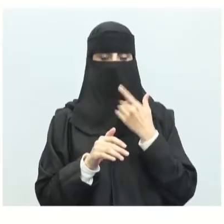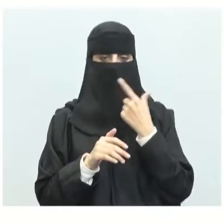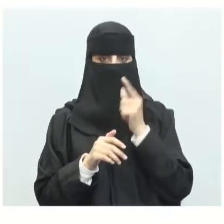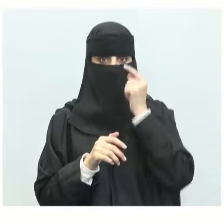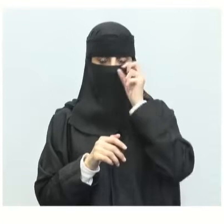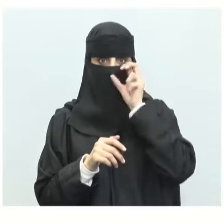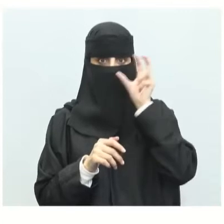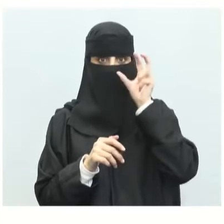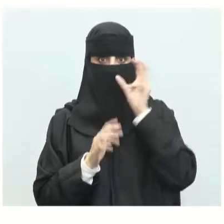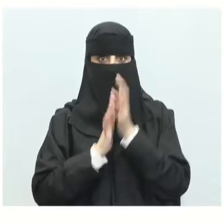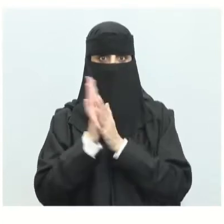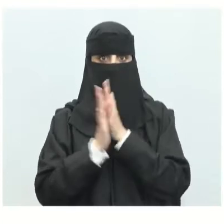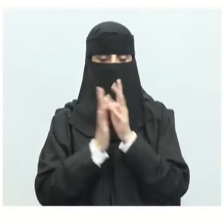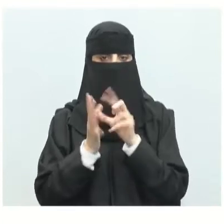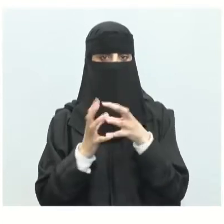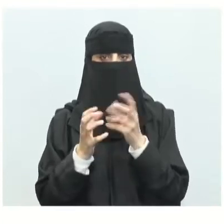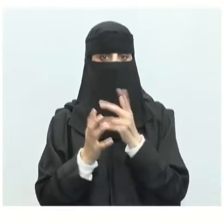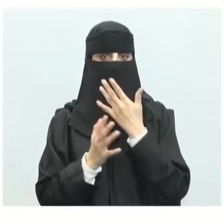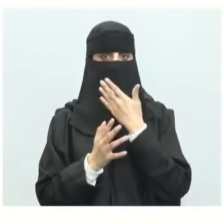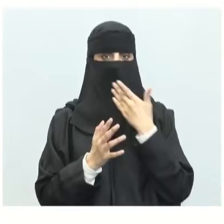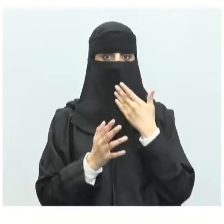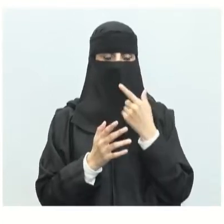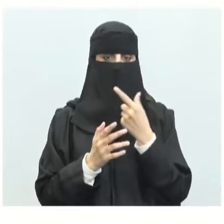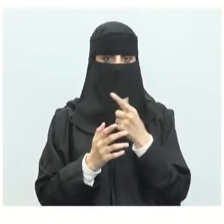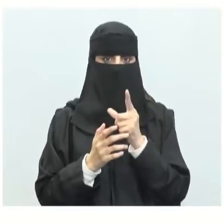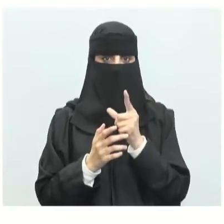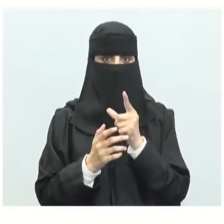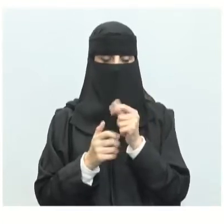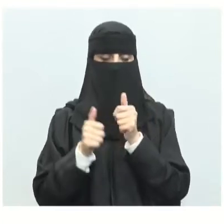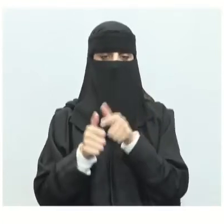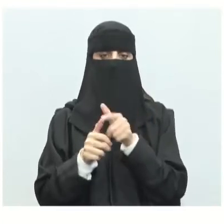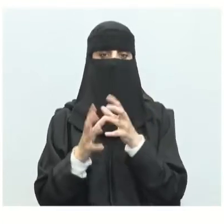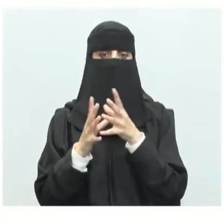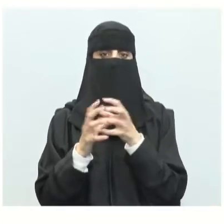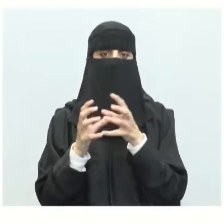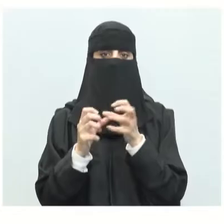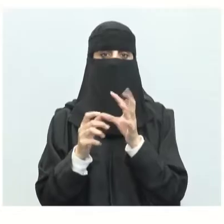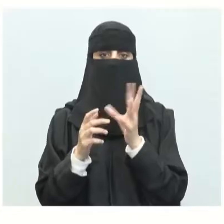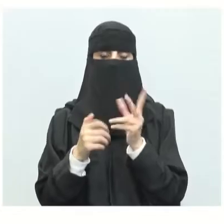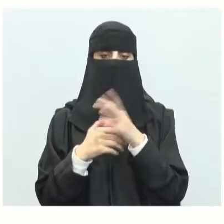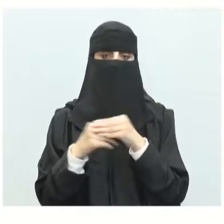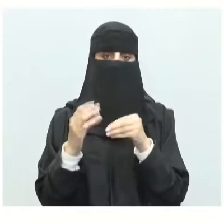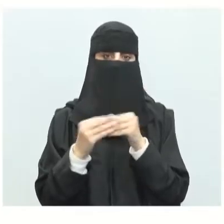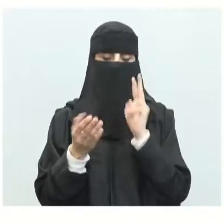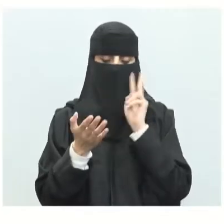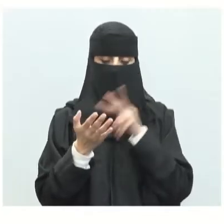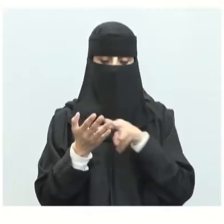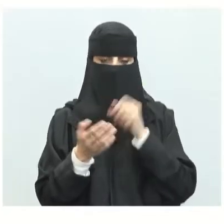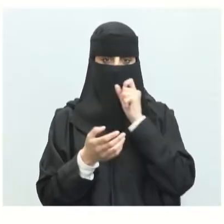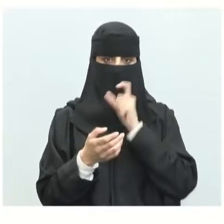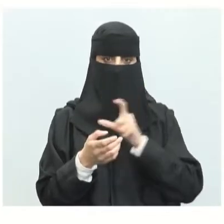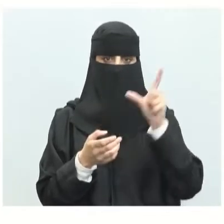تعجبت وقلت كتاب يتحدث بهذه الطريقه نقرا